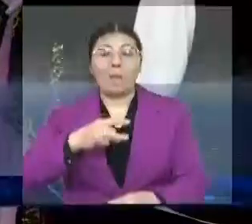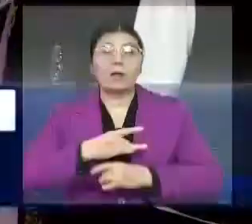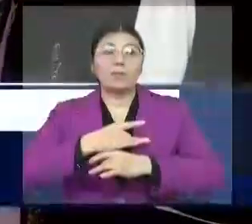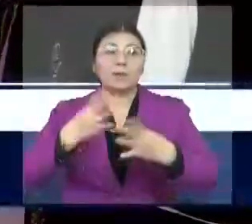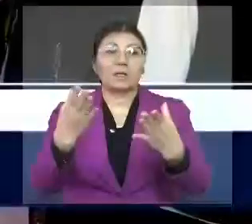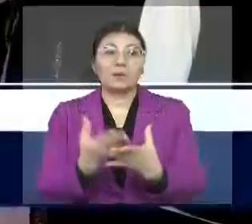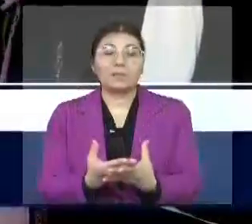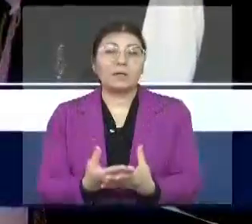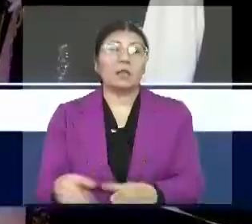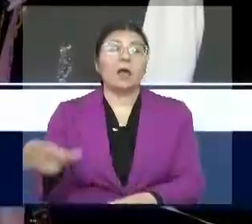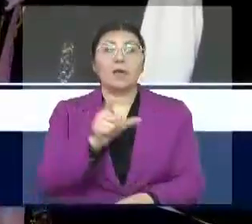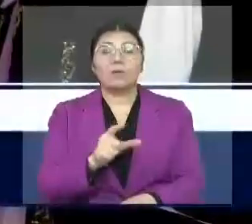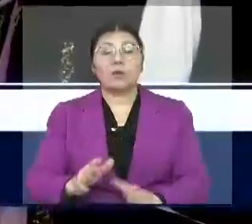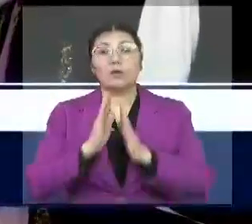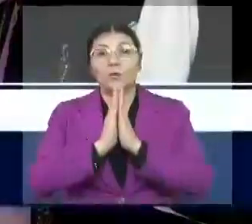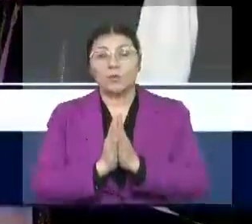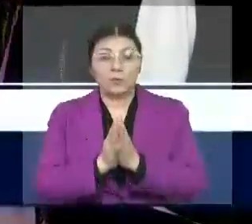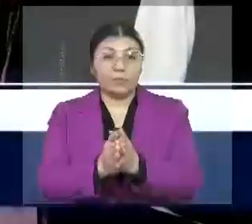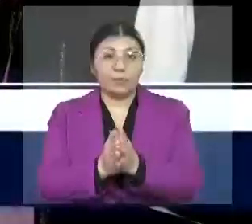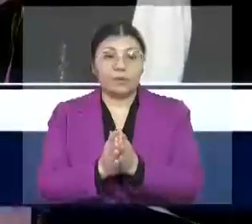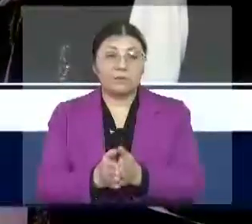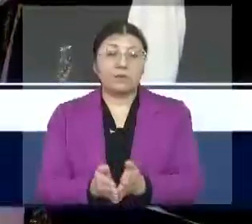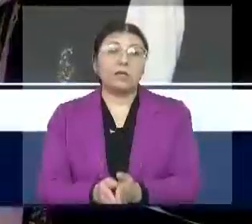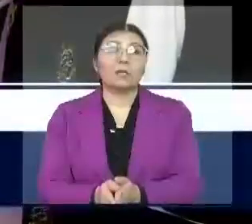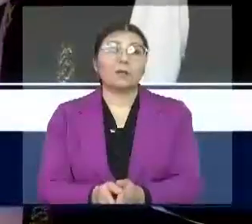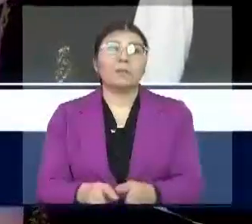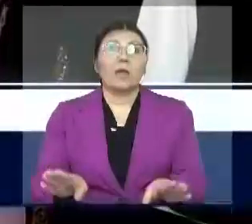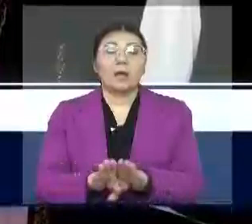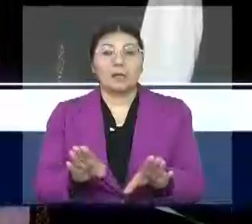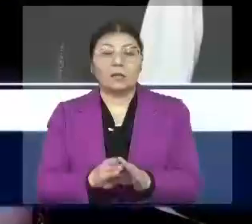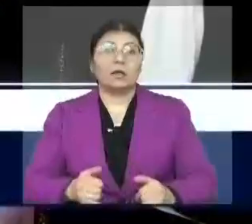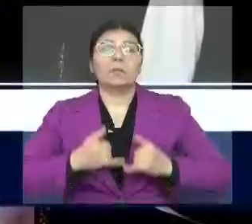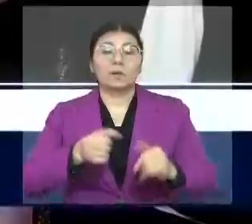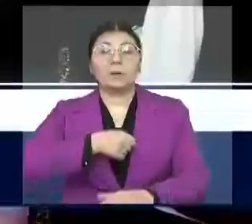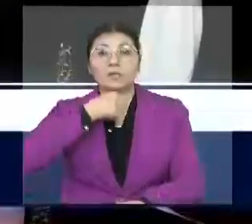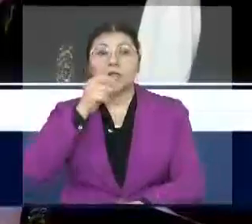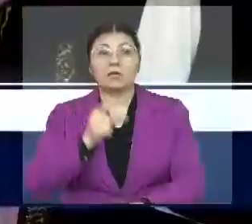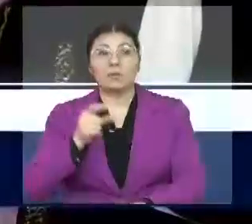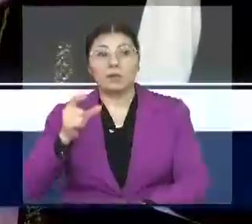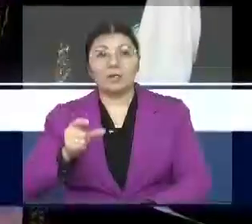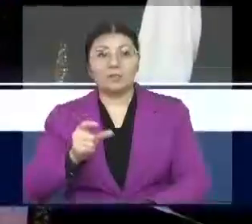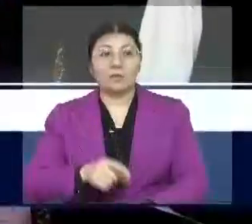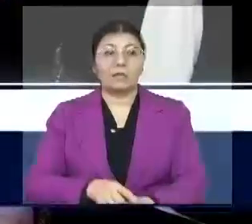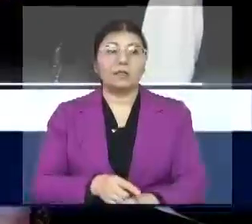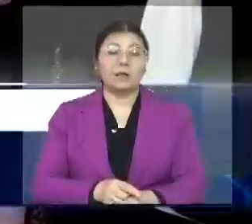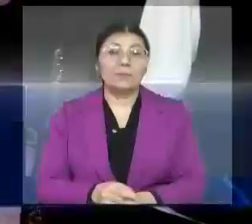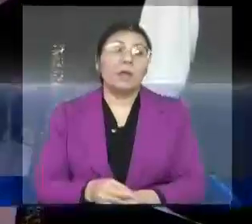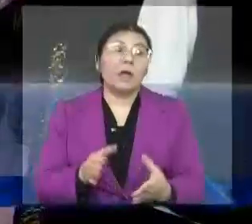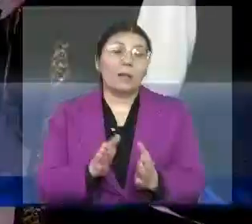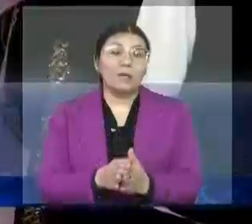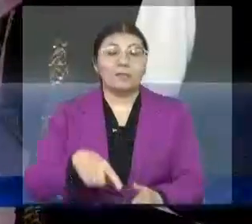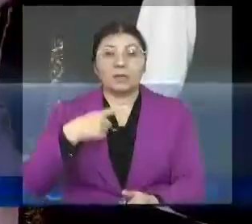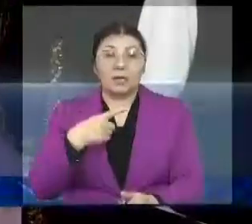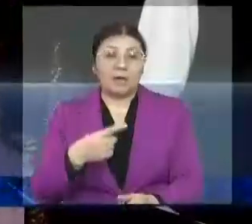обмениваться теплыми рукопожатиями и крепкими объятиями. Оказывать дань уважения старшему поколению и просить пота, говорить